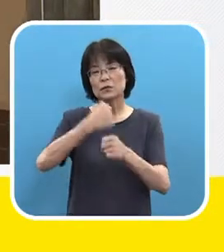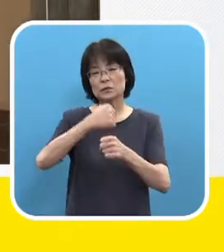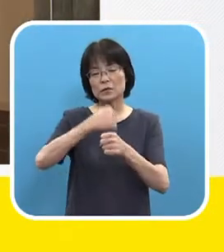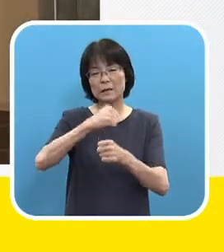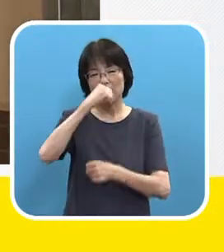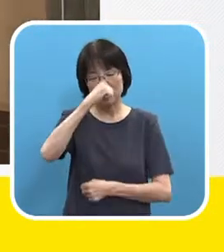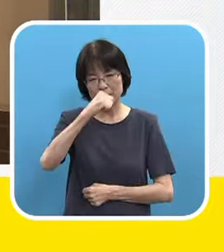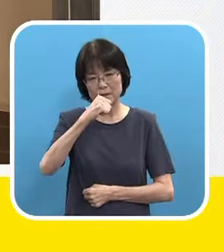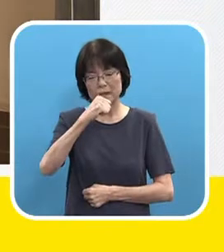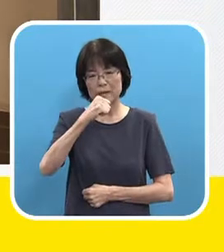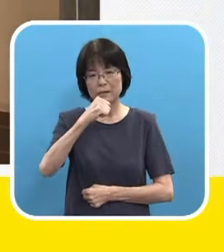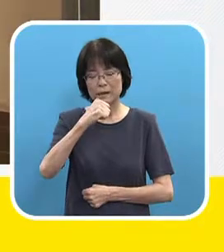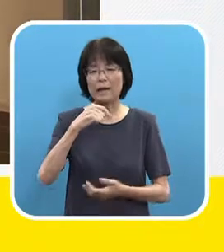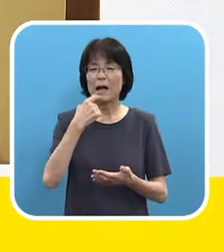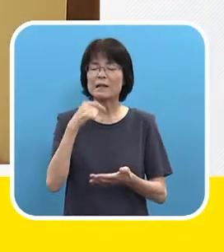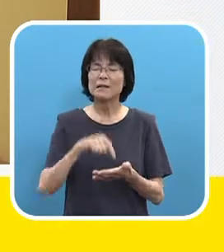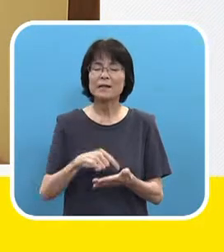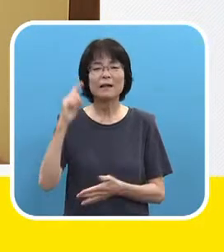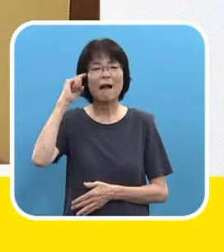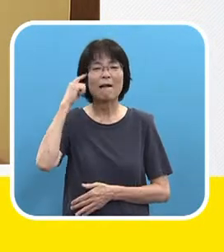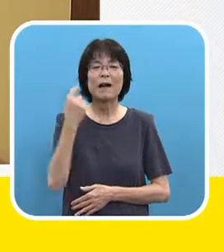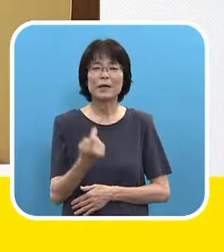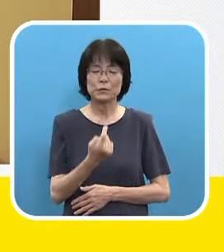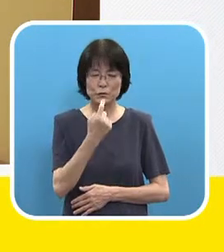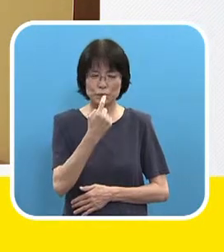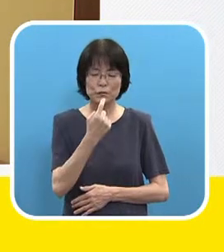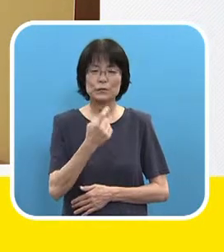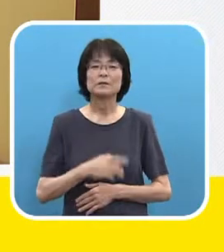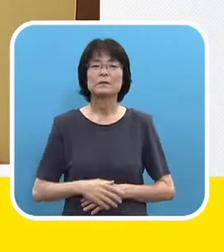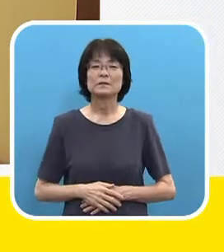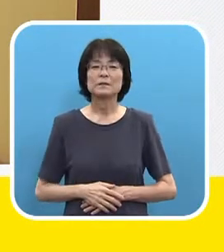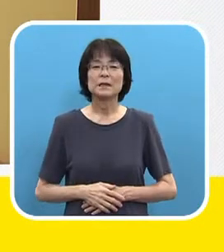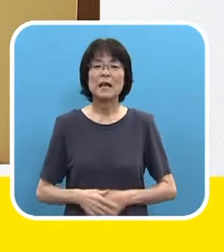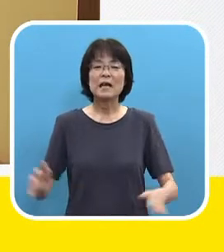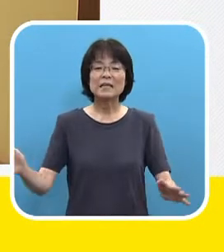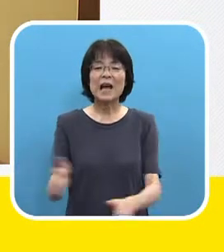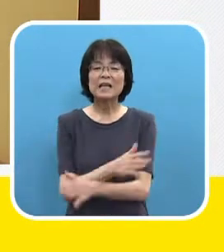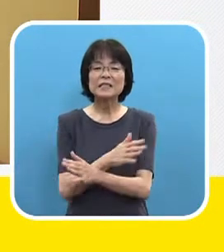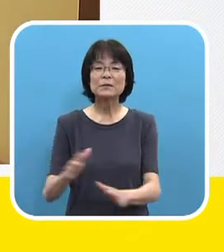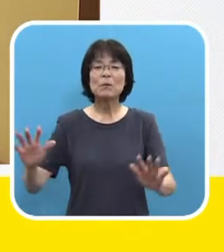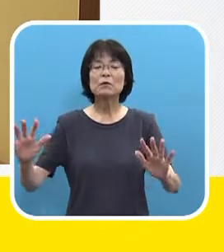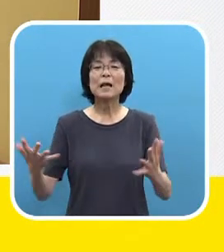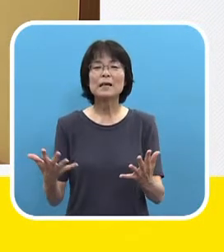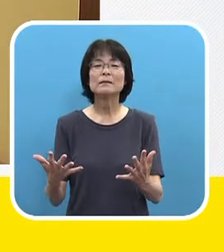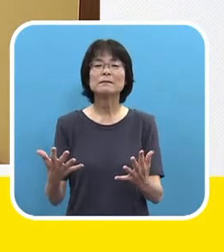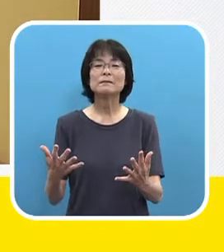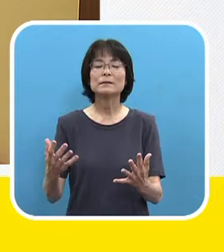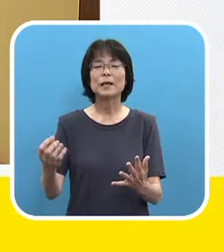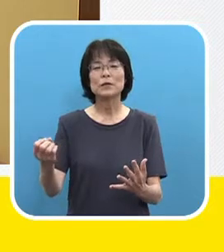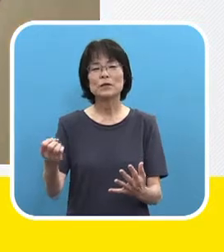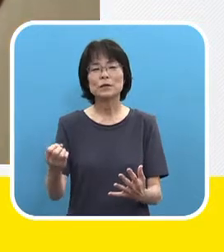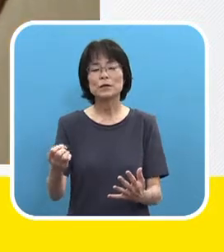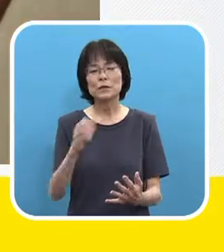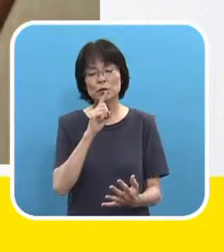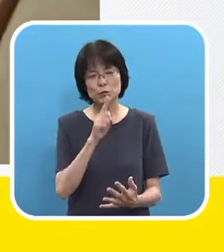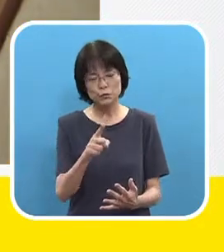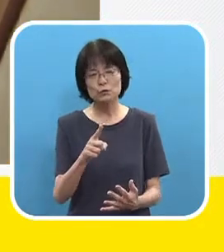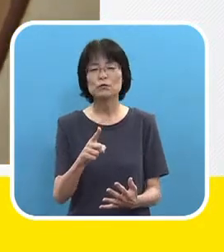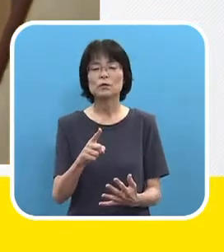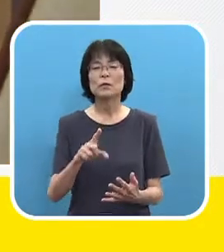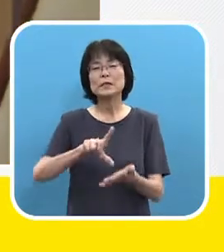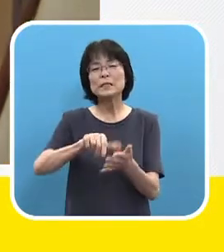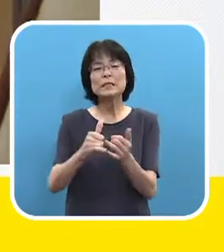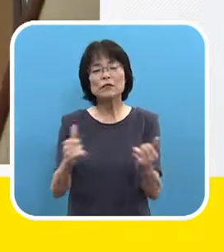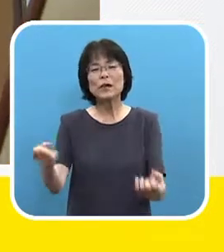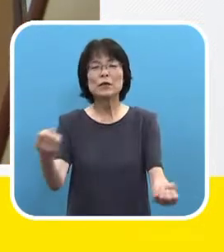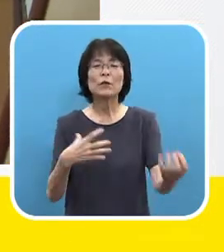のは私はもう簡単に言ってしまうんですけど、何にもないって言ってしまうと、まあ、特にその地元の人がそ